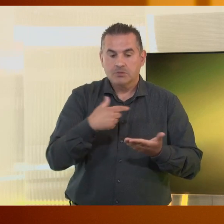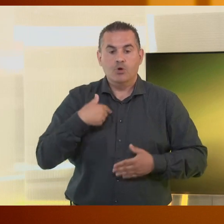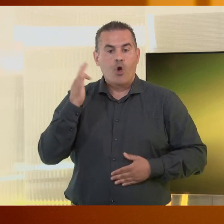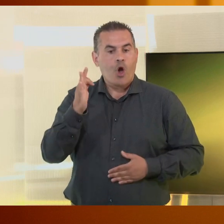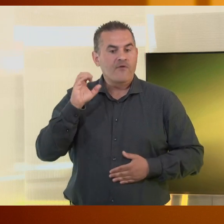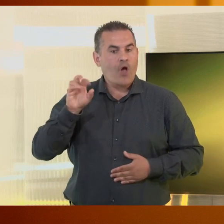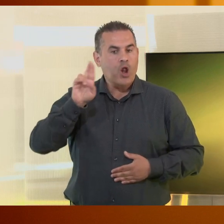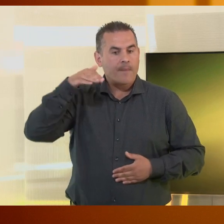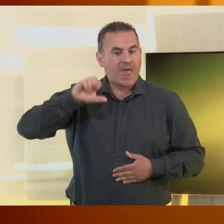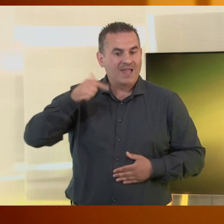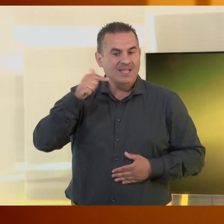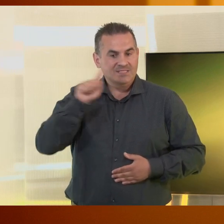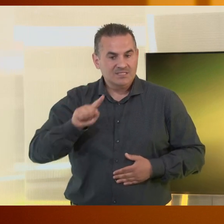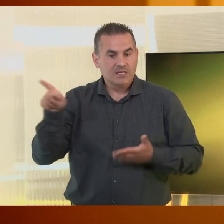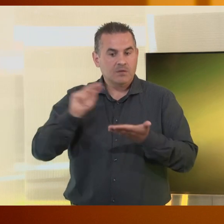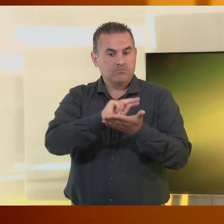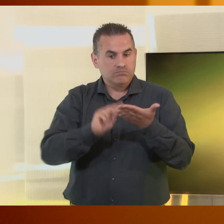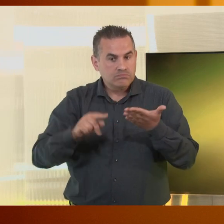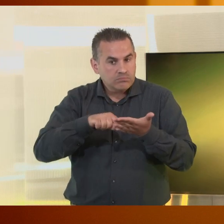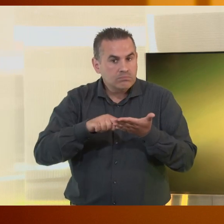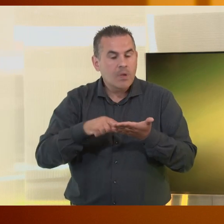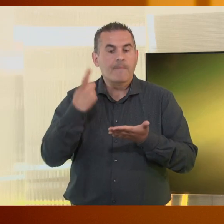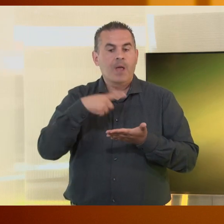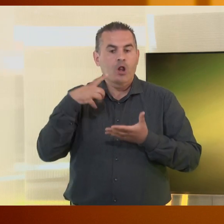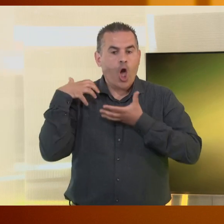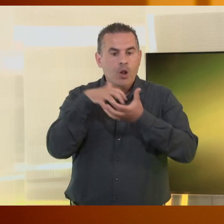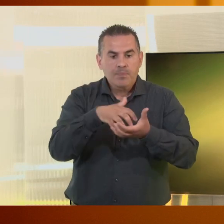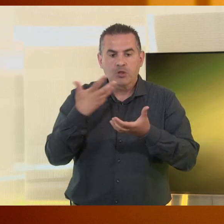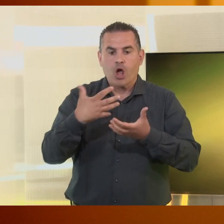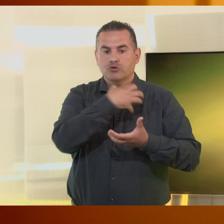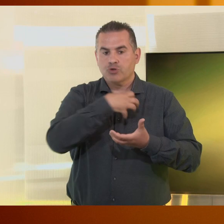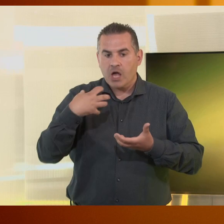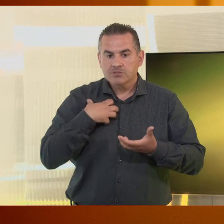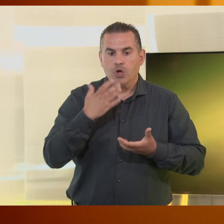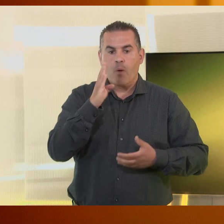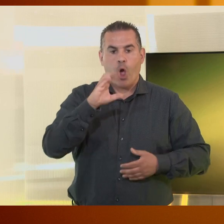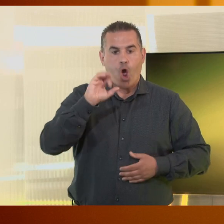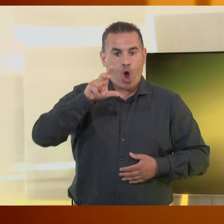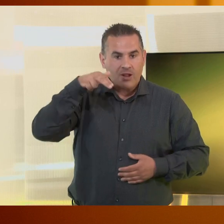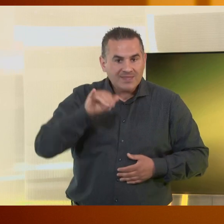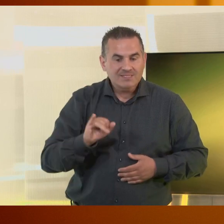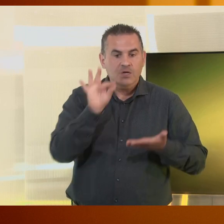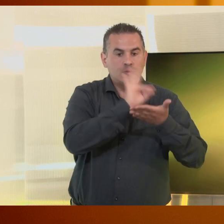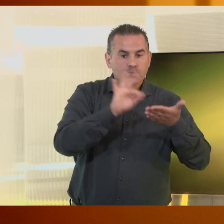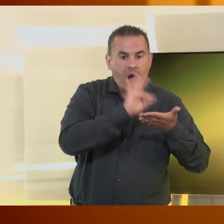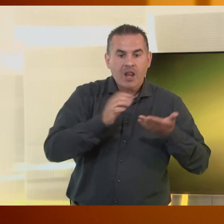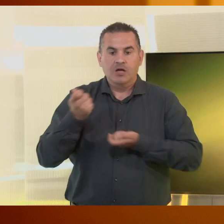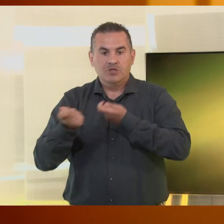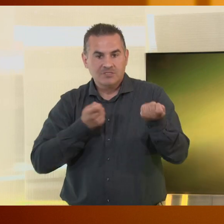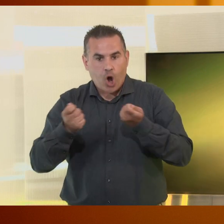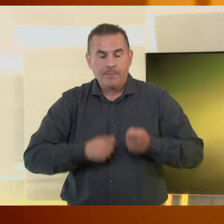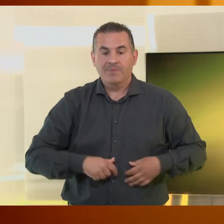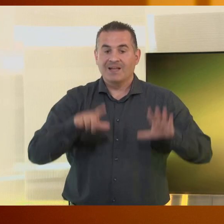sviluppo economico, innovazione e semplificazione amministrativa, un contest a cui in Sardegna hanno aderito anche i comuni di Nionele e Fortei.